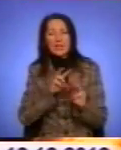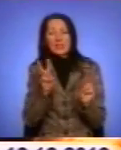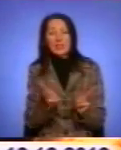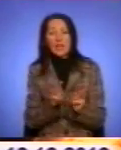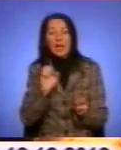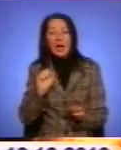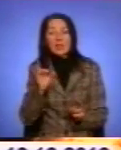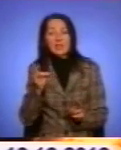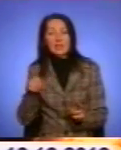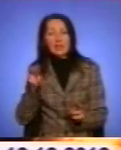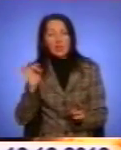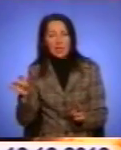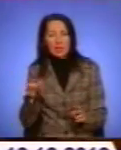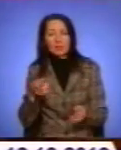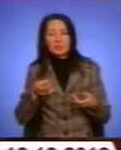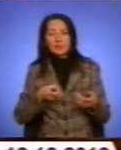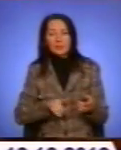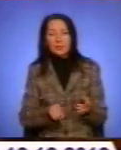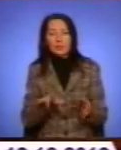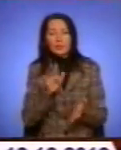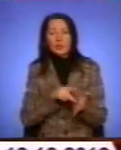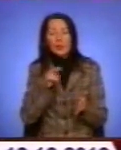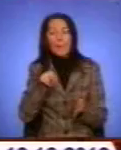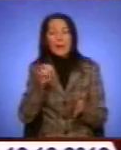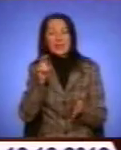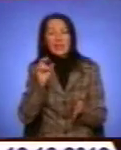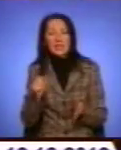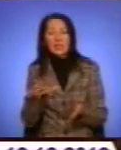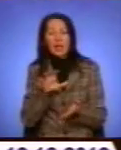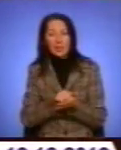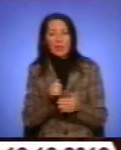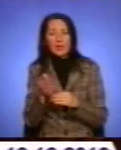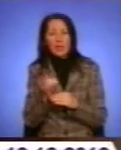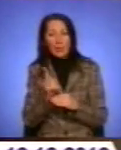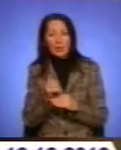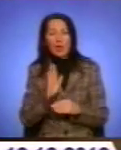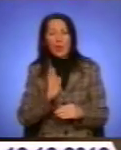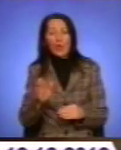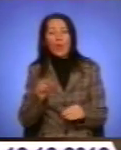Первозванний походив з міста Вицеїди і займався рибальством разом із братом Петром. Був учнем